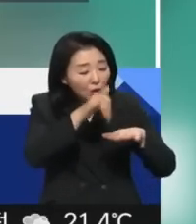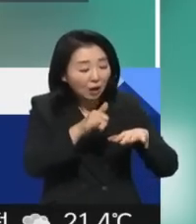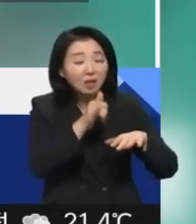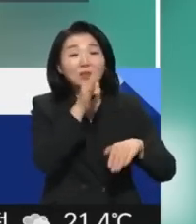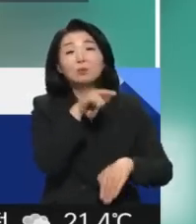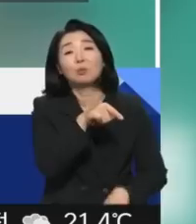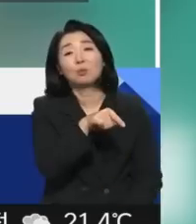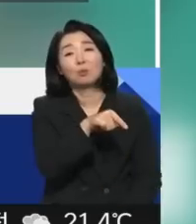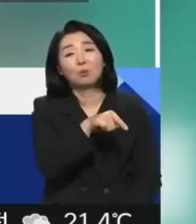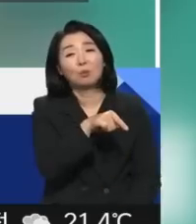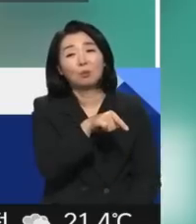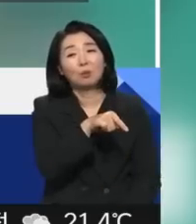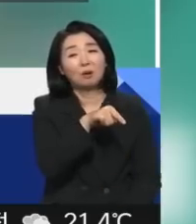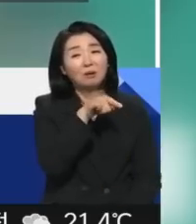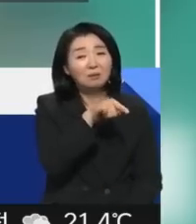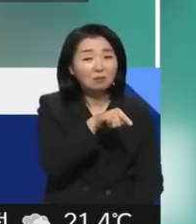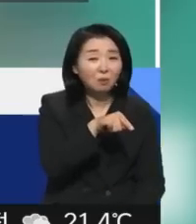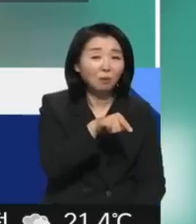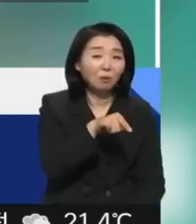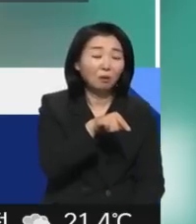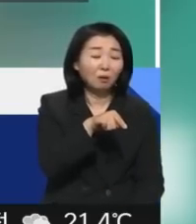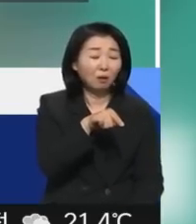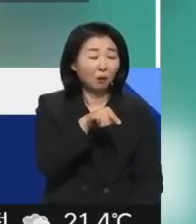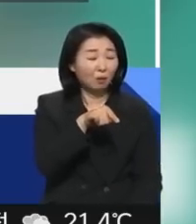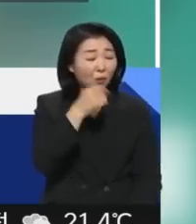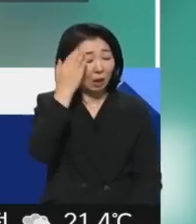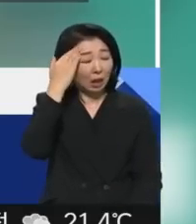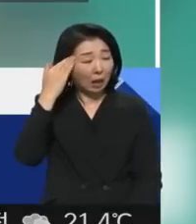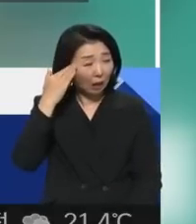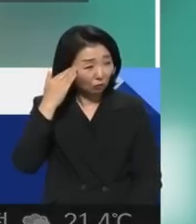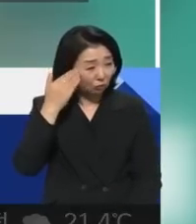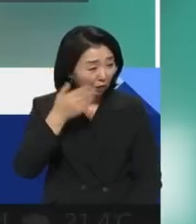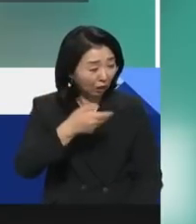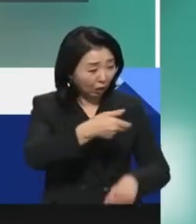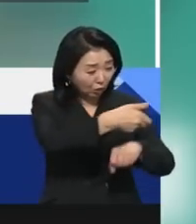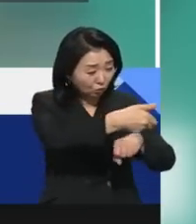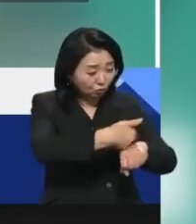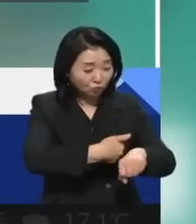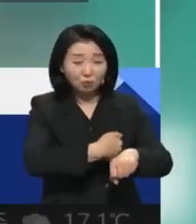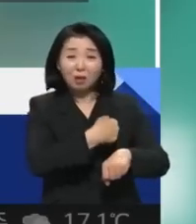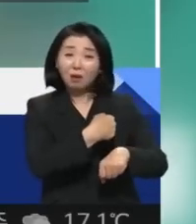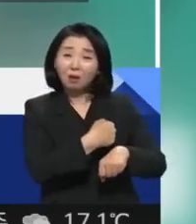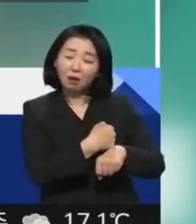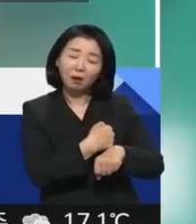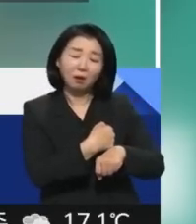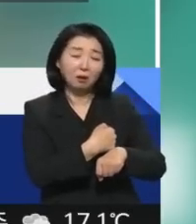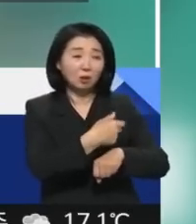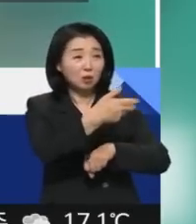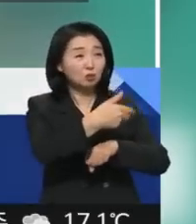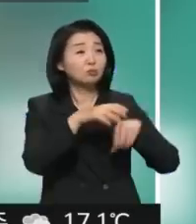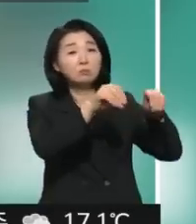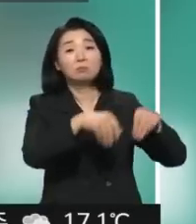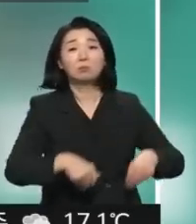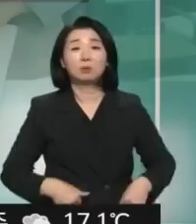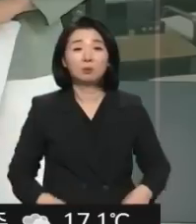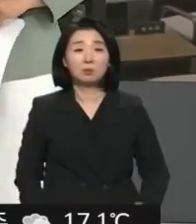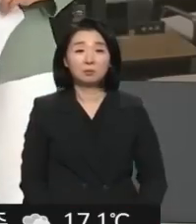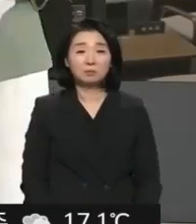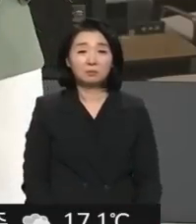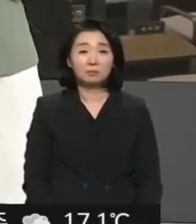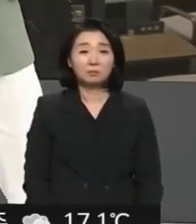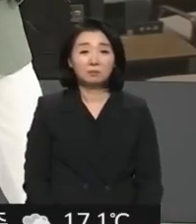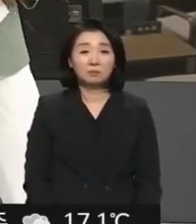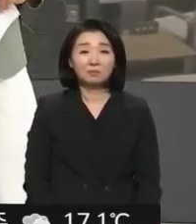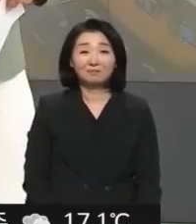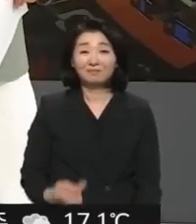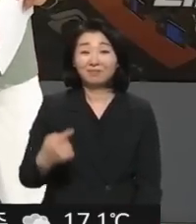텐데 그것을 이웃 나라에 수출하겠다고 하면 뭐 당연히 수입 금지를 해야죠. 네,